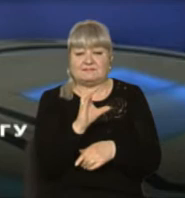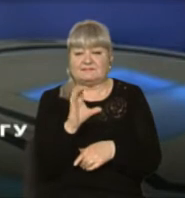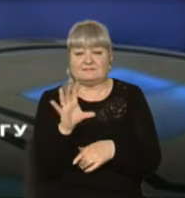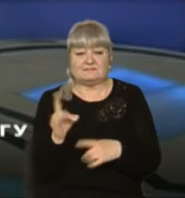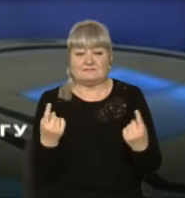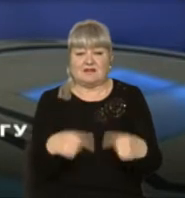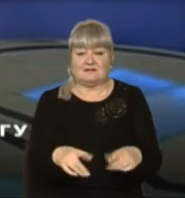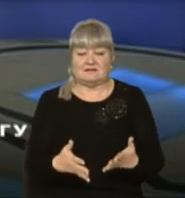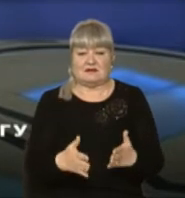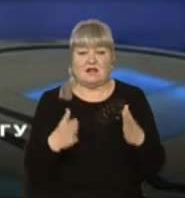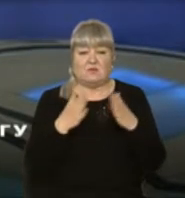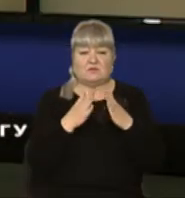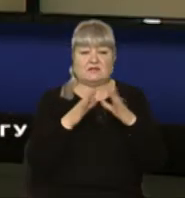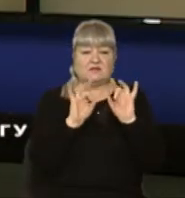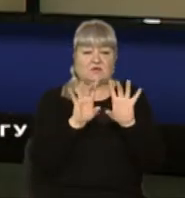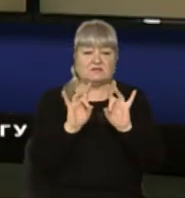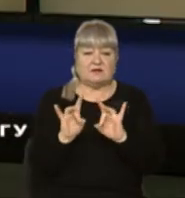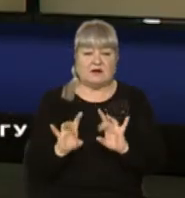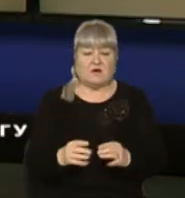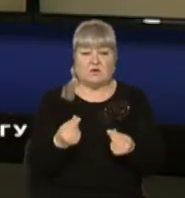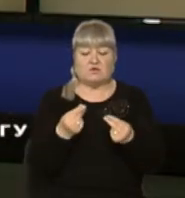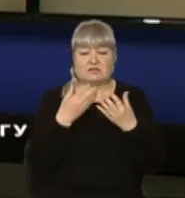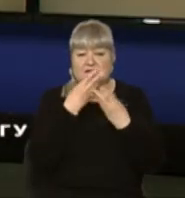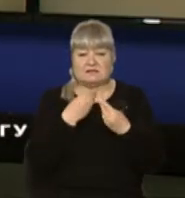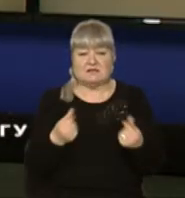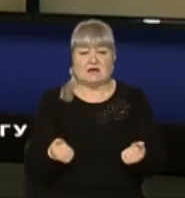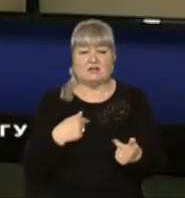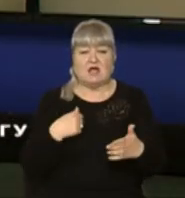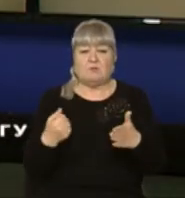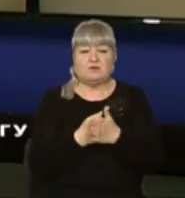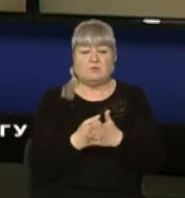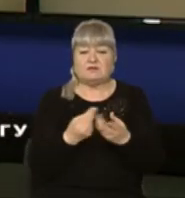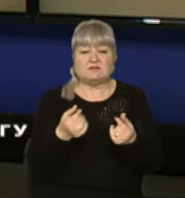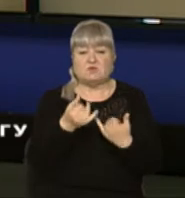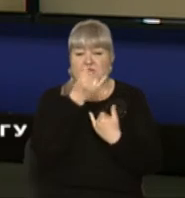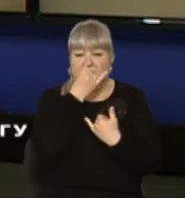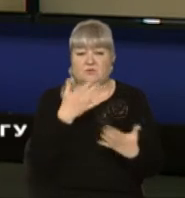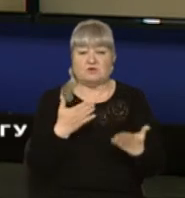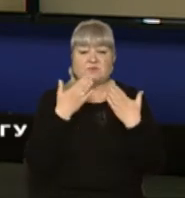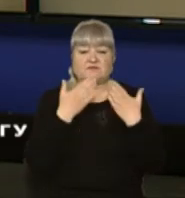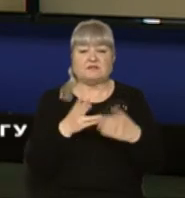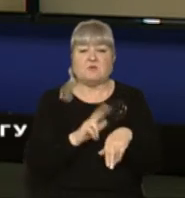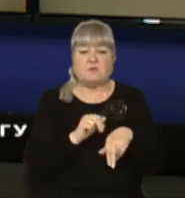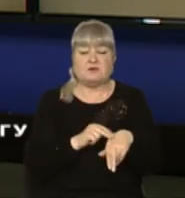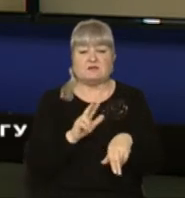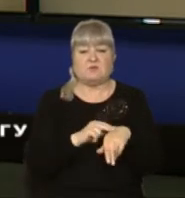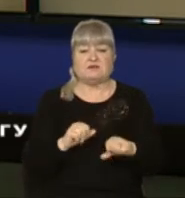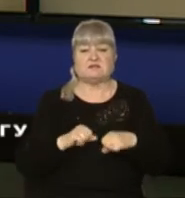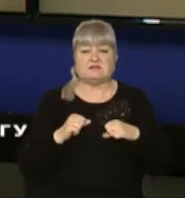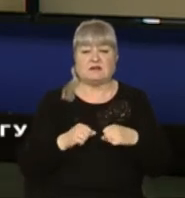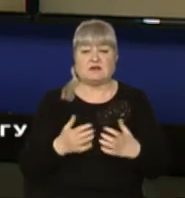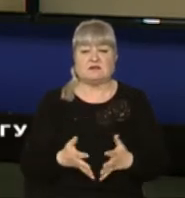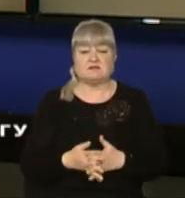міняється. Будинки осипаються, кошти зникають. Ми добитися за кошти не можемо. Звертаючись по поліцію, поліція старається